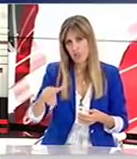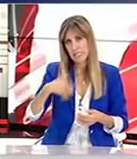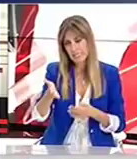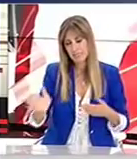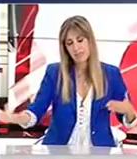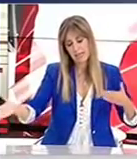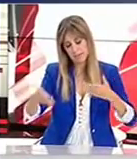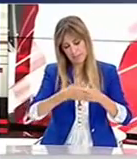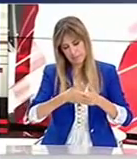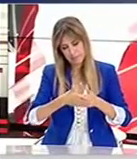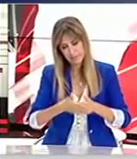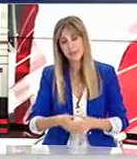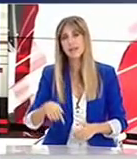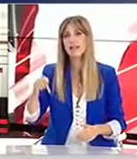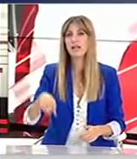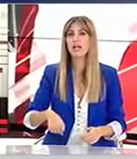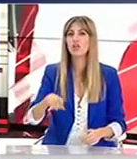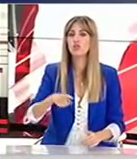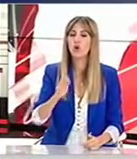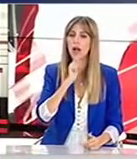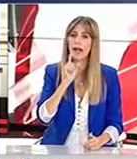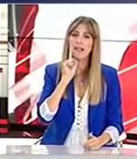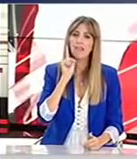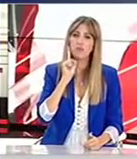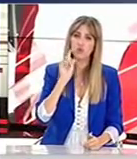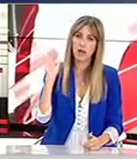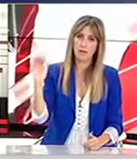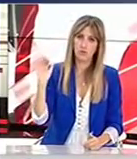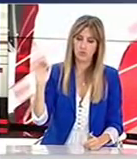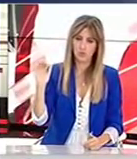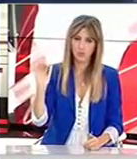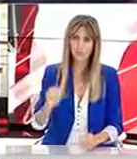το ΤΕΡΤΕ του Βόλου και της Θεσσαλίας, ο κύριος Γυρουμετάκης Ανδρέας.